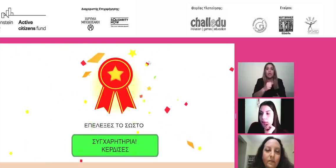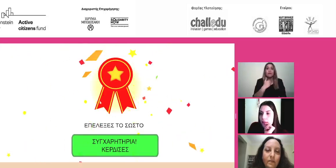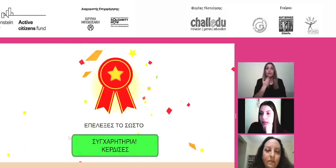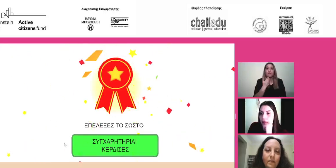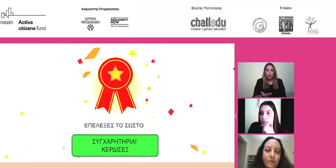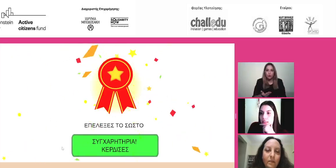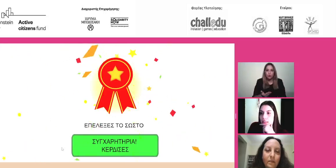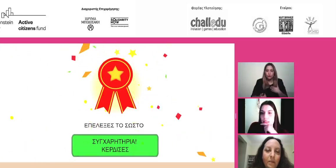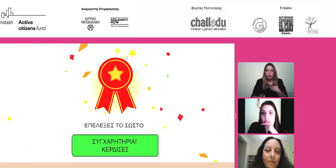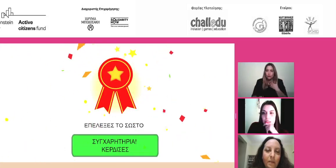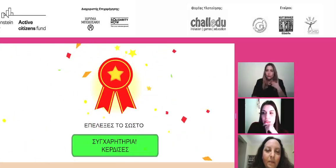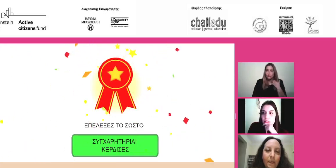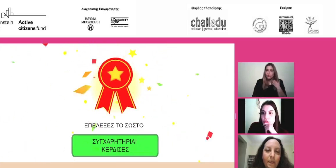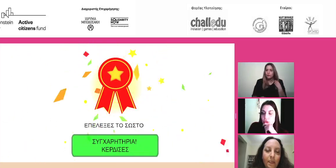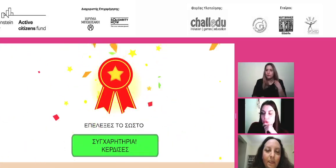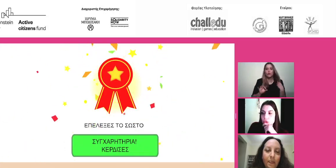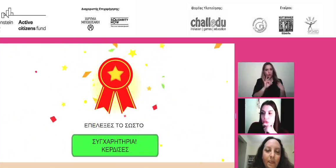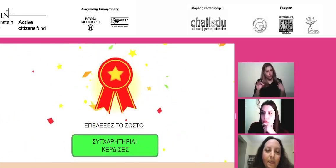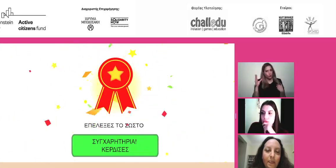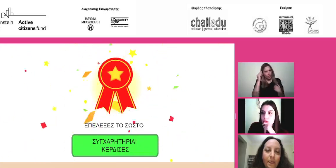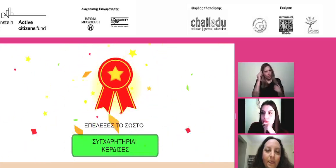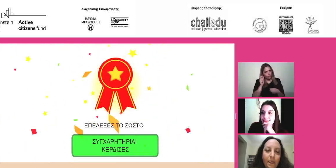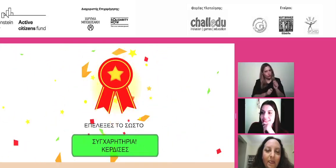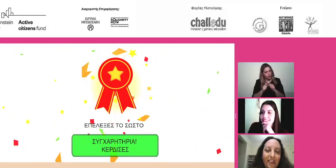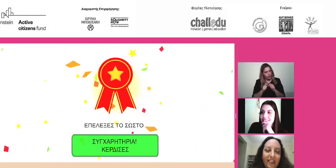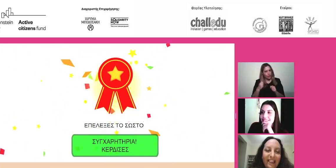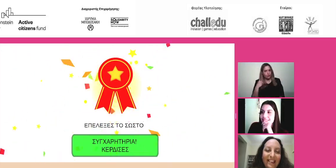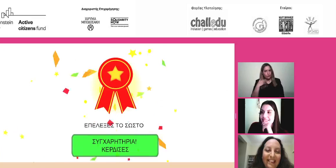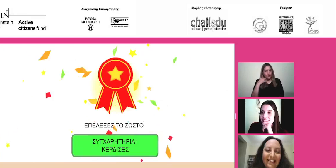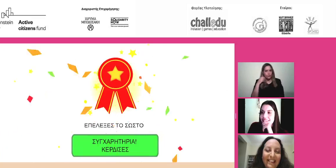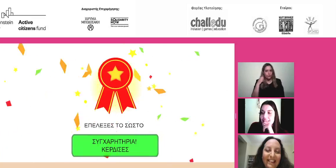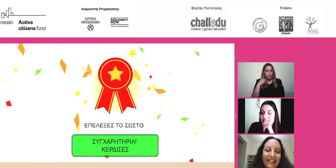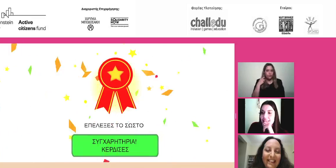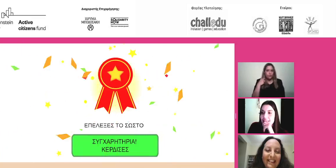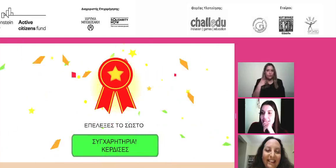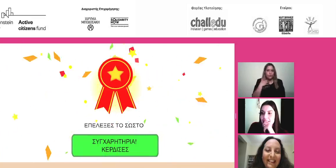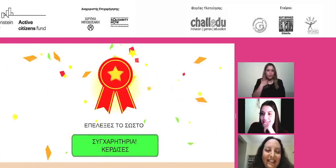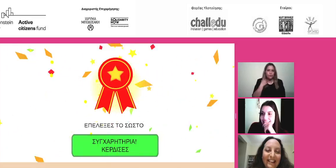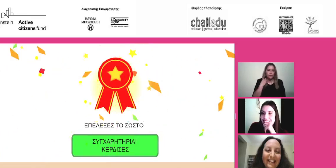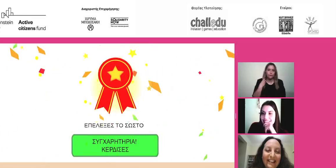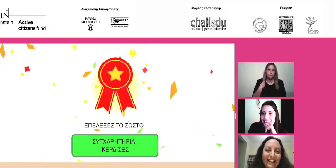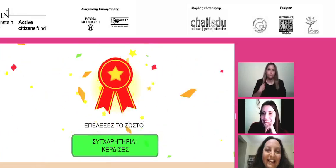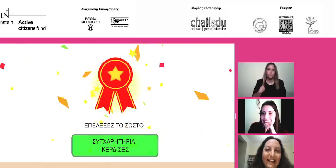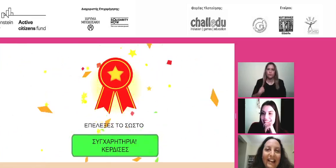Okay. Έγινε. Τους... Το έχουμε υπόψη μας, Βασιλική. Ας καλά.